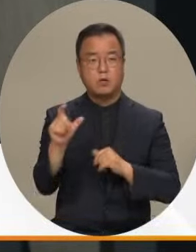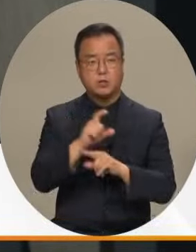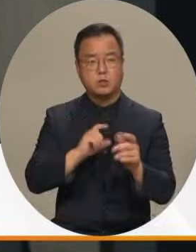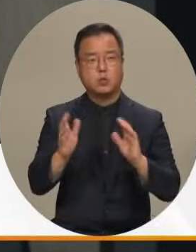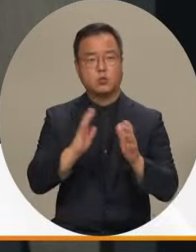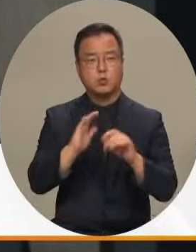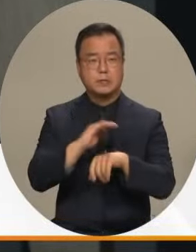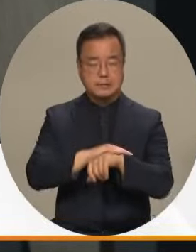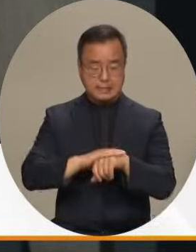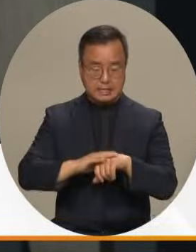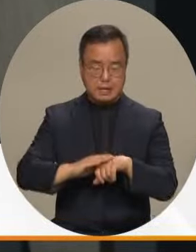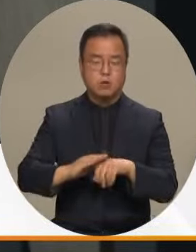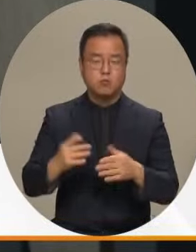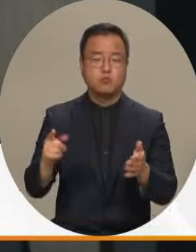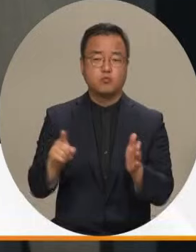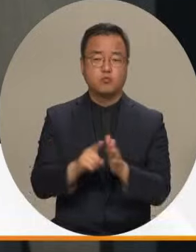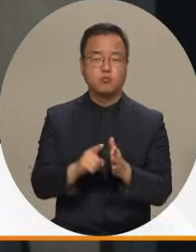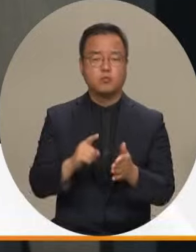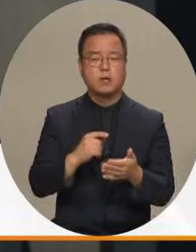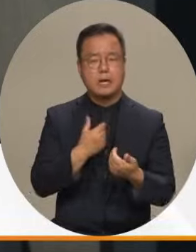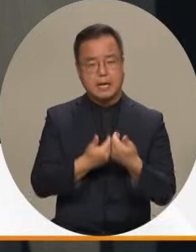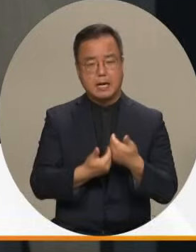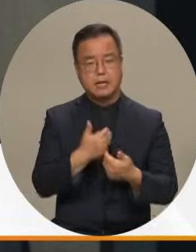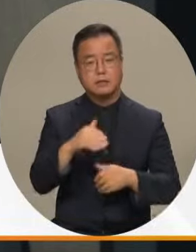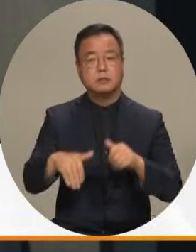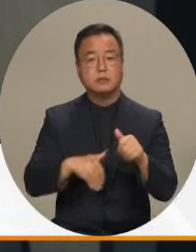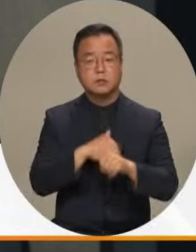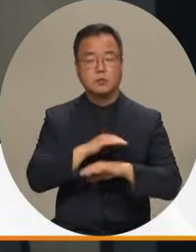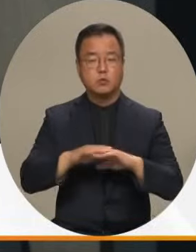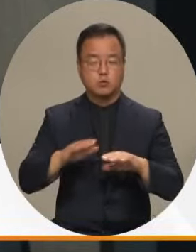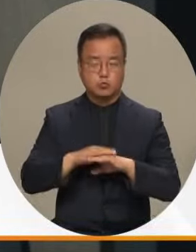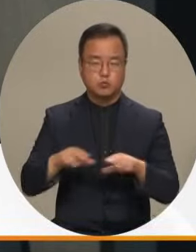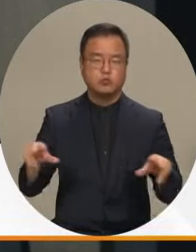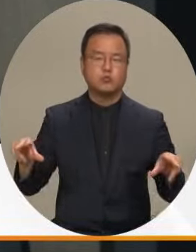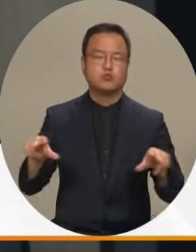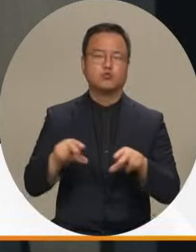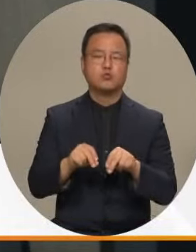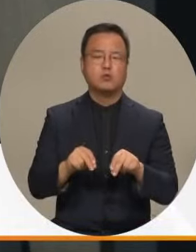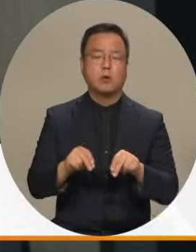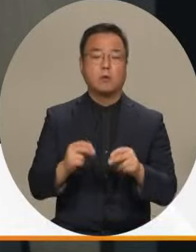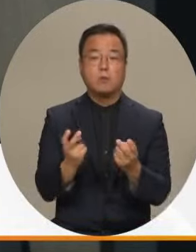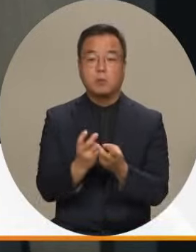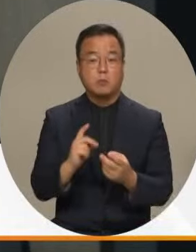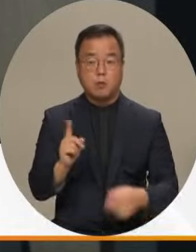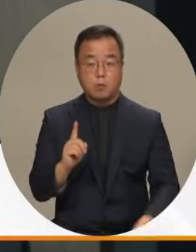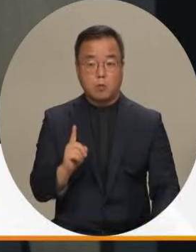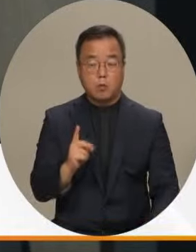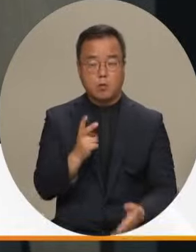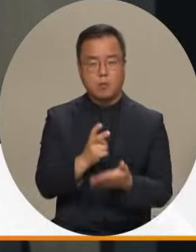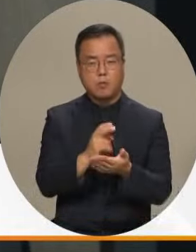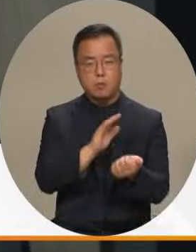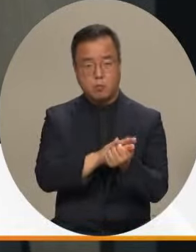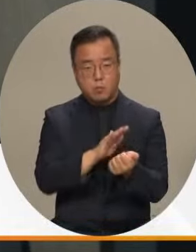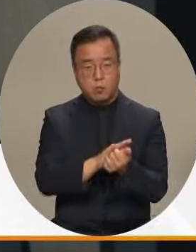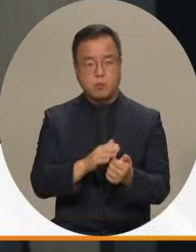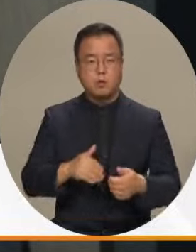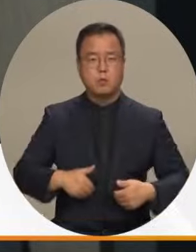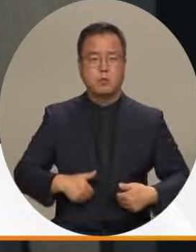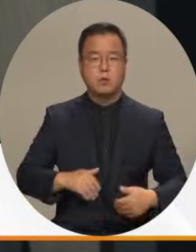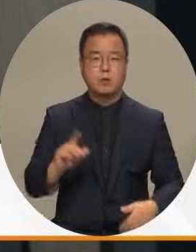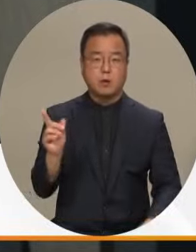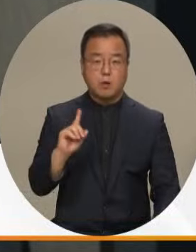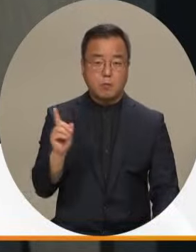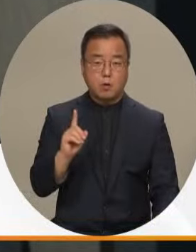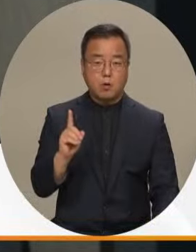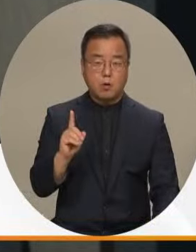되기 위해서는 이러한 다양한 갈등 상황을 어떻게 중재하는 것이 좋은가, 어떤 부분에서 제도적인 보완이 필요한가, 이런